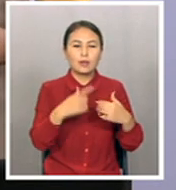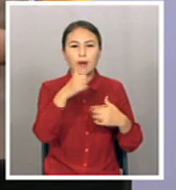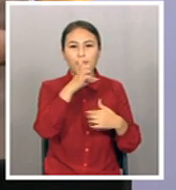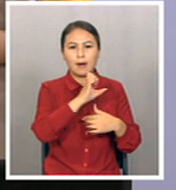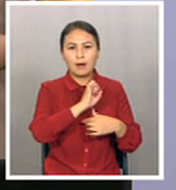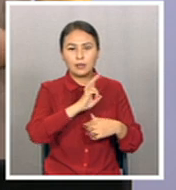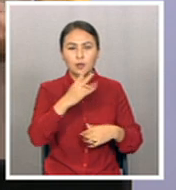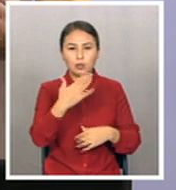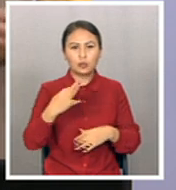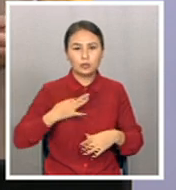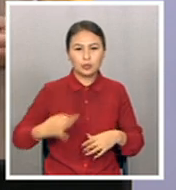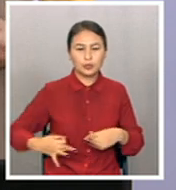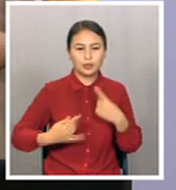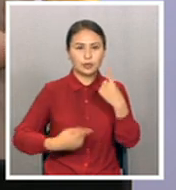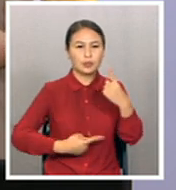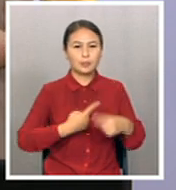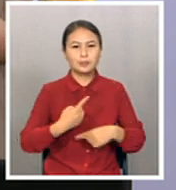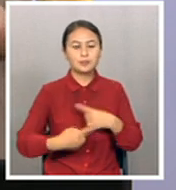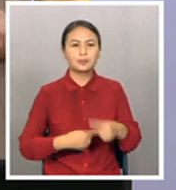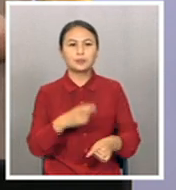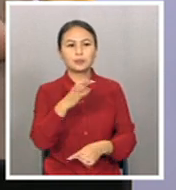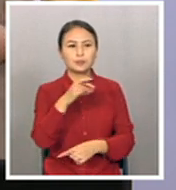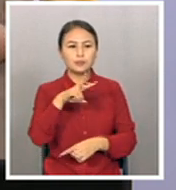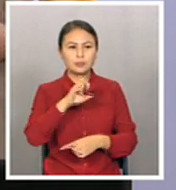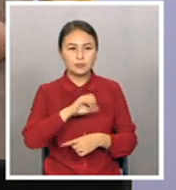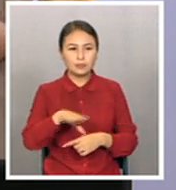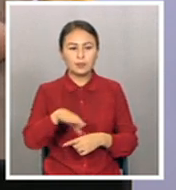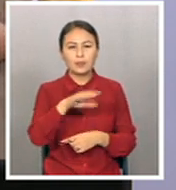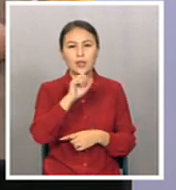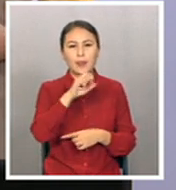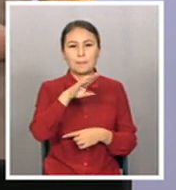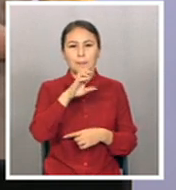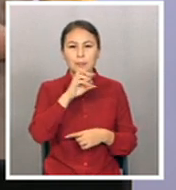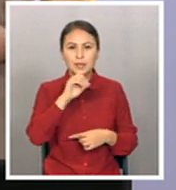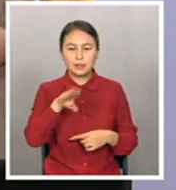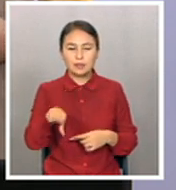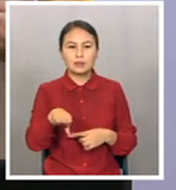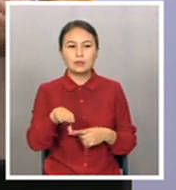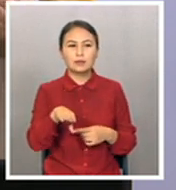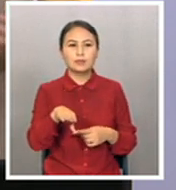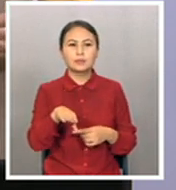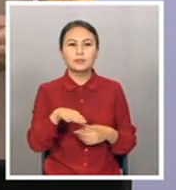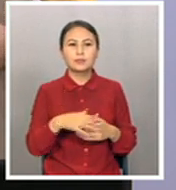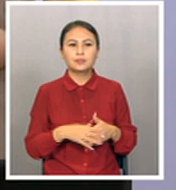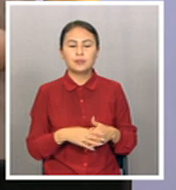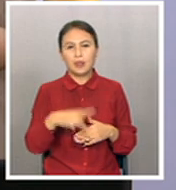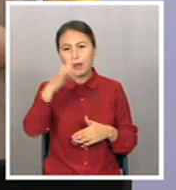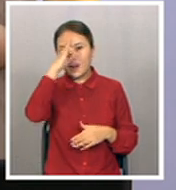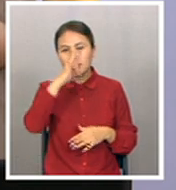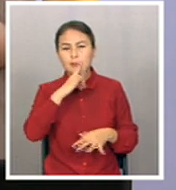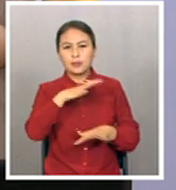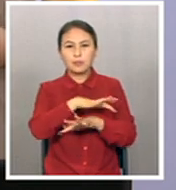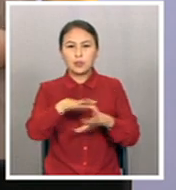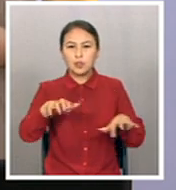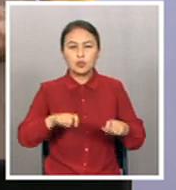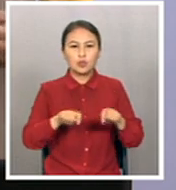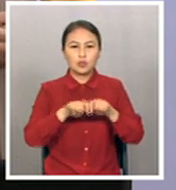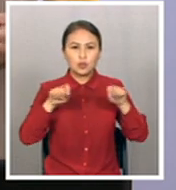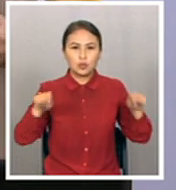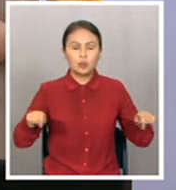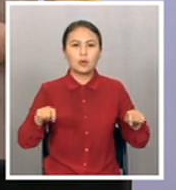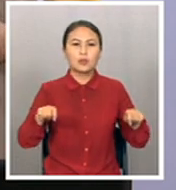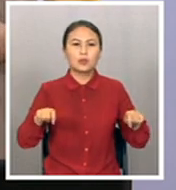оның ұлдары Болат, Әбілмәмбет, Сәмеке болды. Қазақ билеушілері